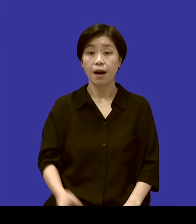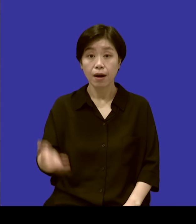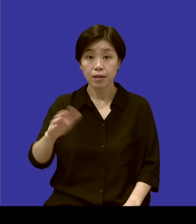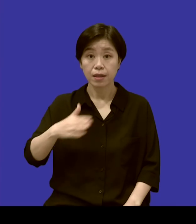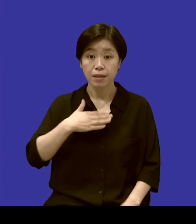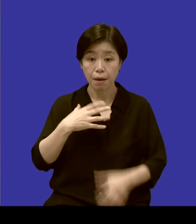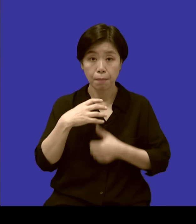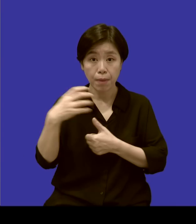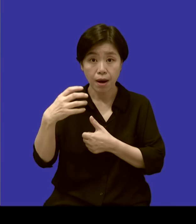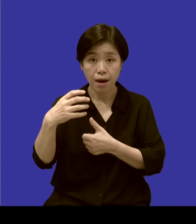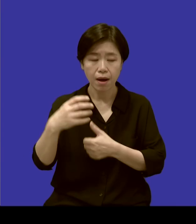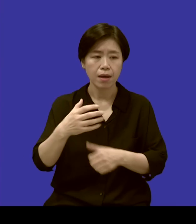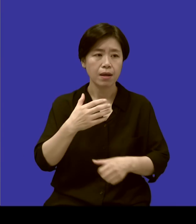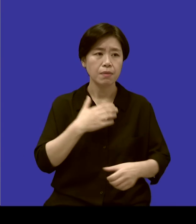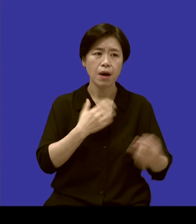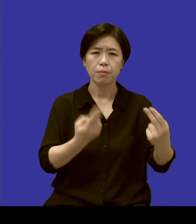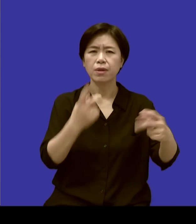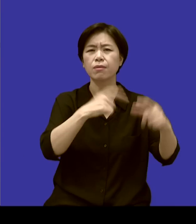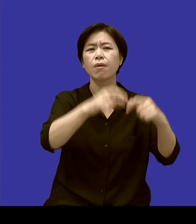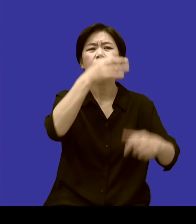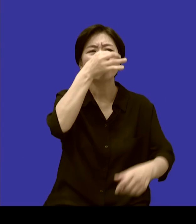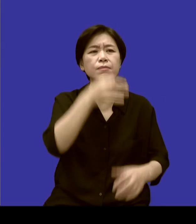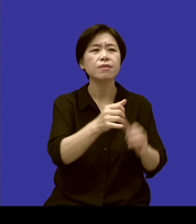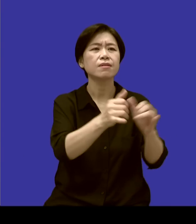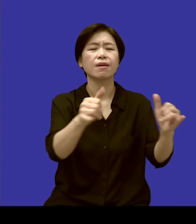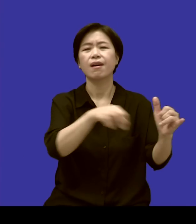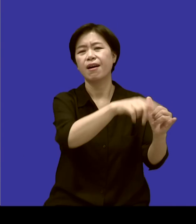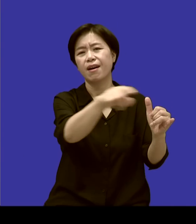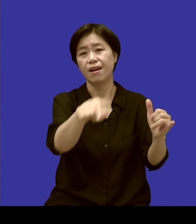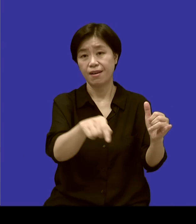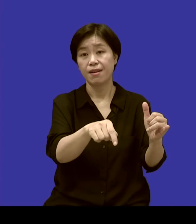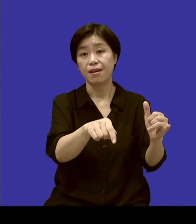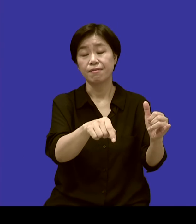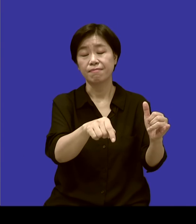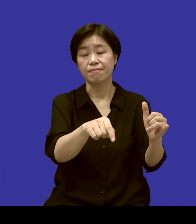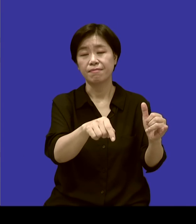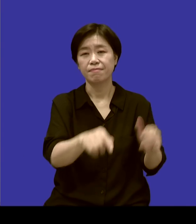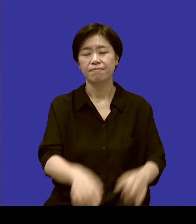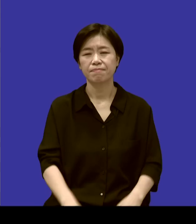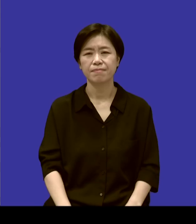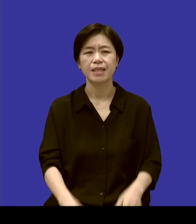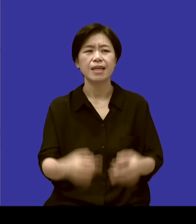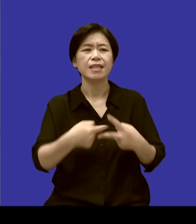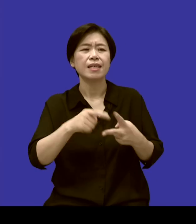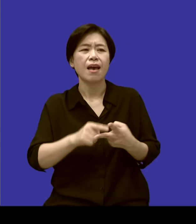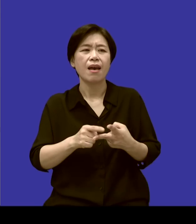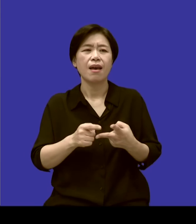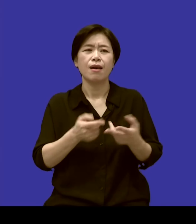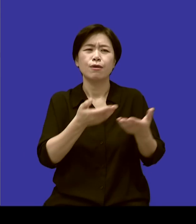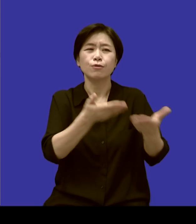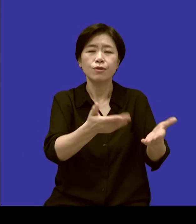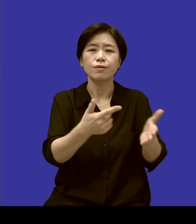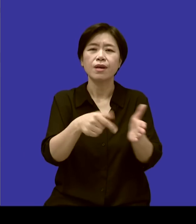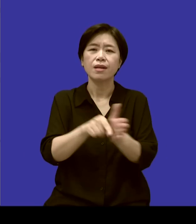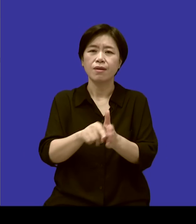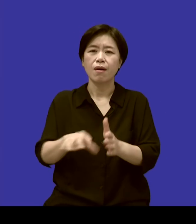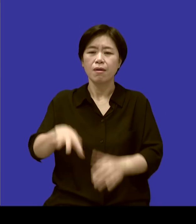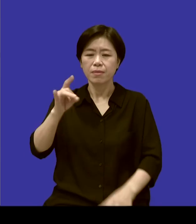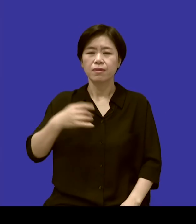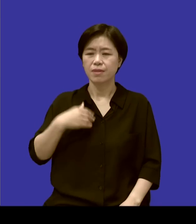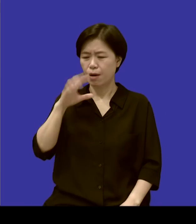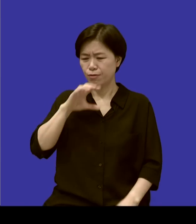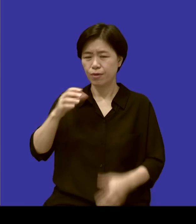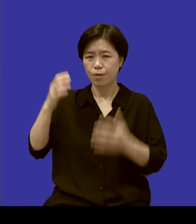자들, 그런 자들을 보게 하시려고 그들의 마음을 궁일한 눈으로 주님의 눈으로 보게 하시려고 그랬던